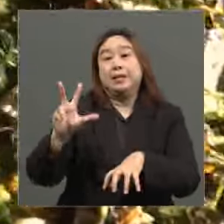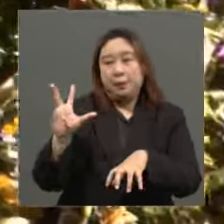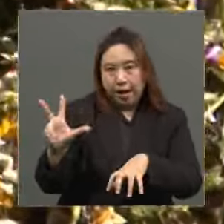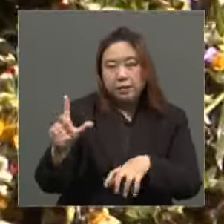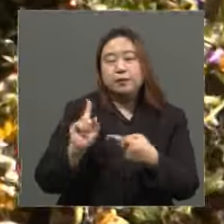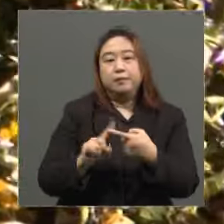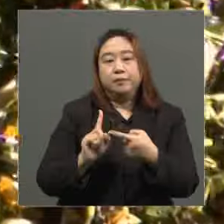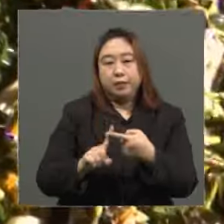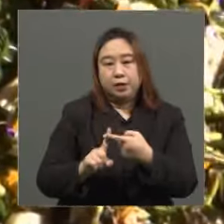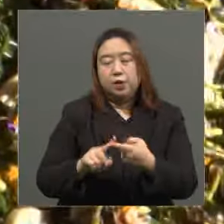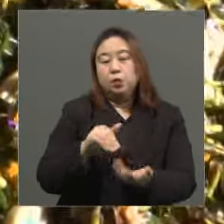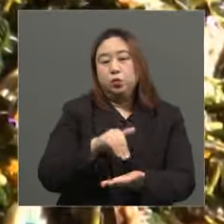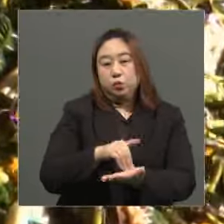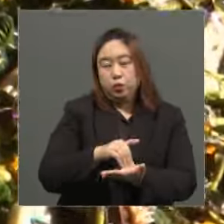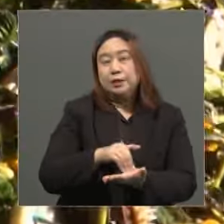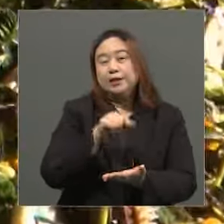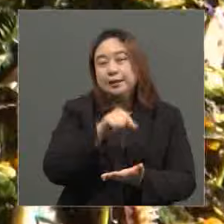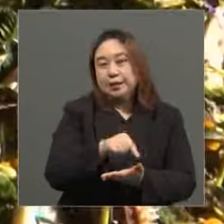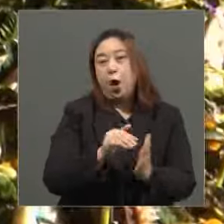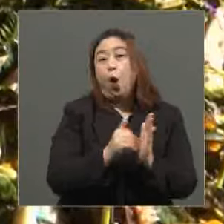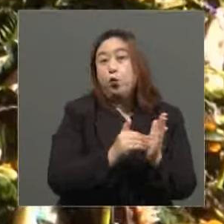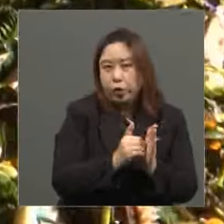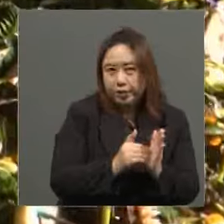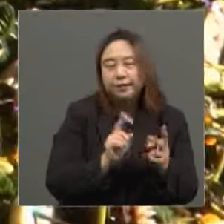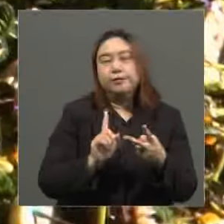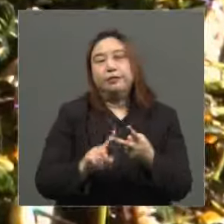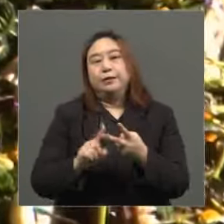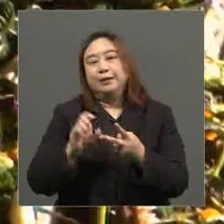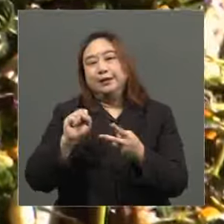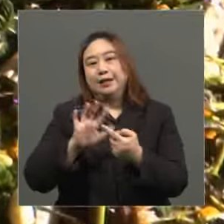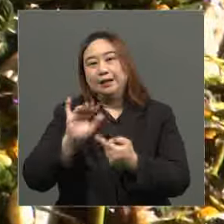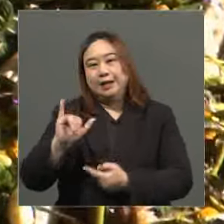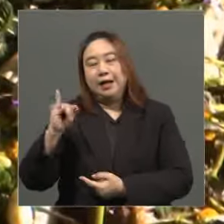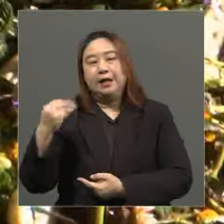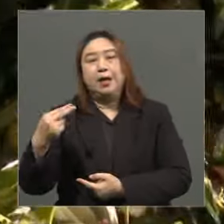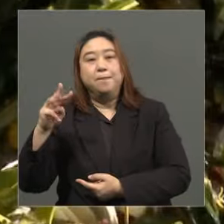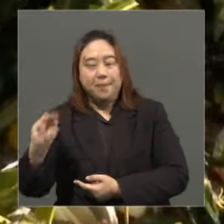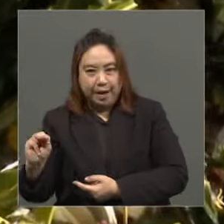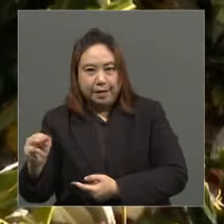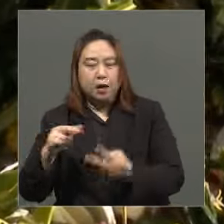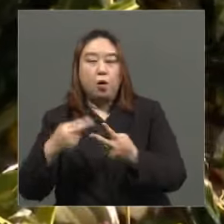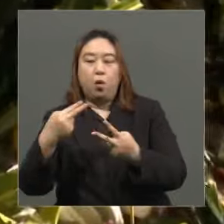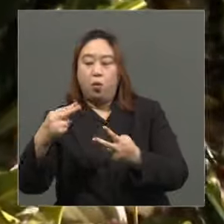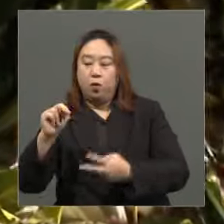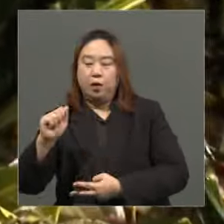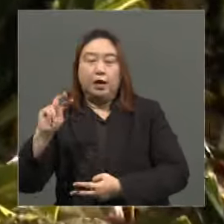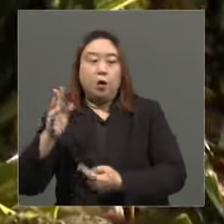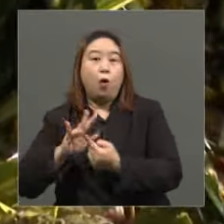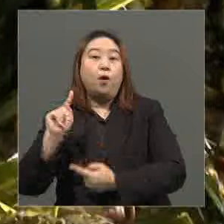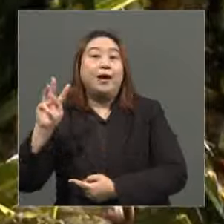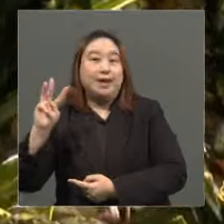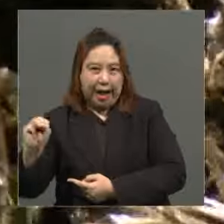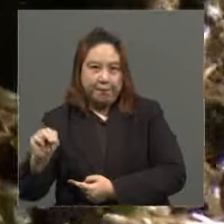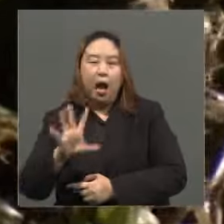วยศูนย์จำกัดมูลฝอยอ่อนนุชศูนย์จำกัดมูลฝอยสายไหมและศูนย์จำกัดมูลฝอยหนองแขมเพื่อนำไปทำล